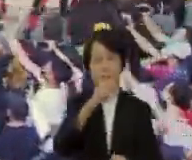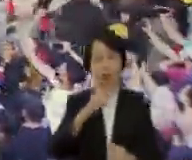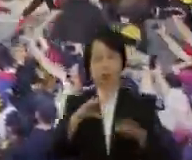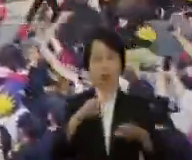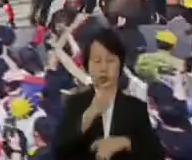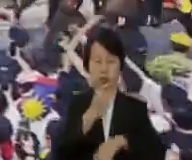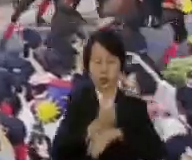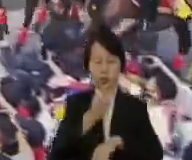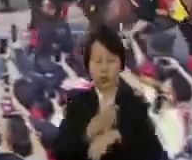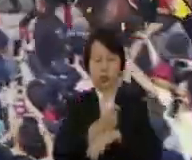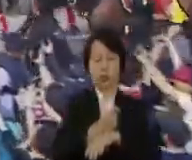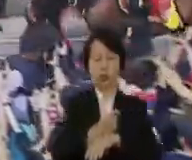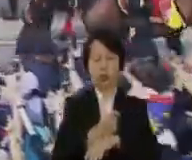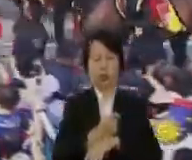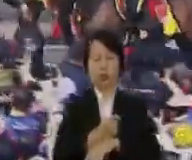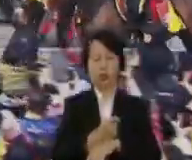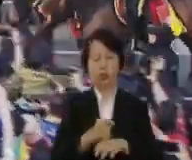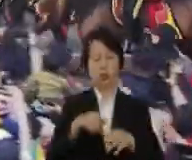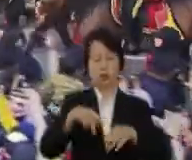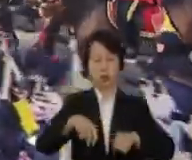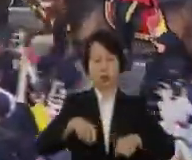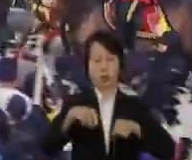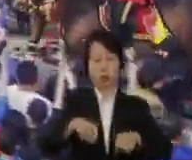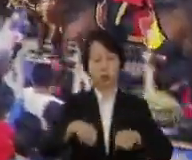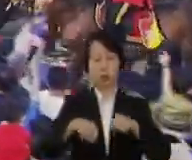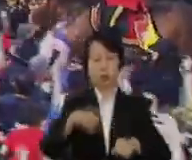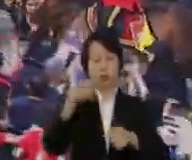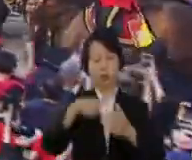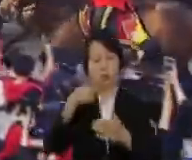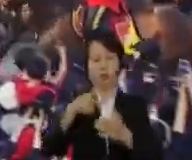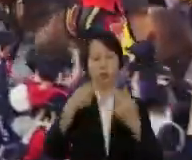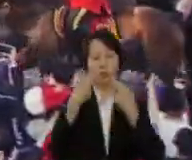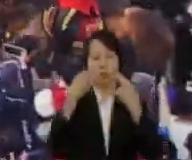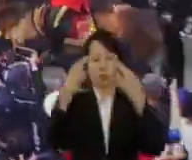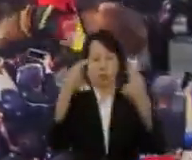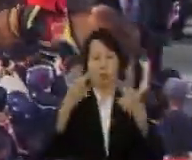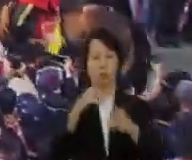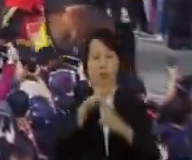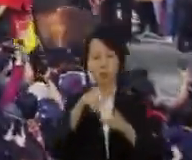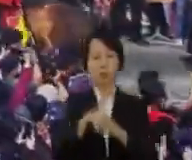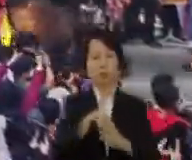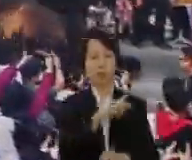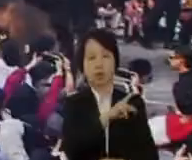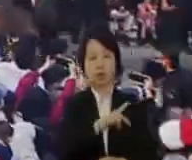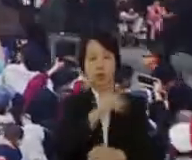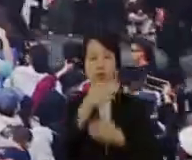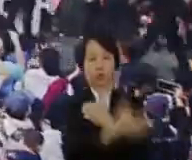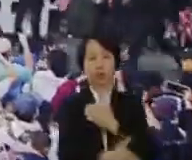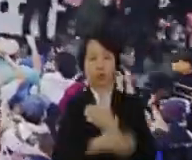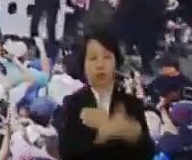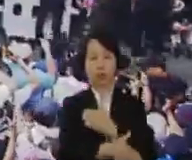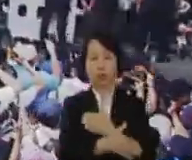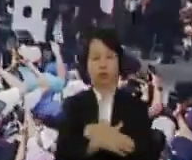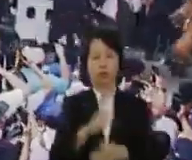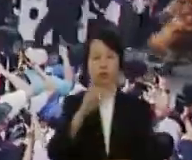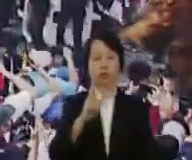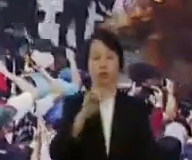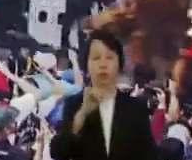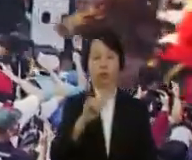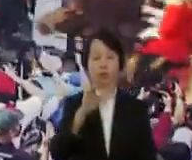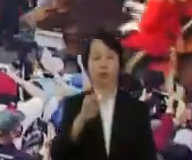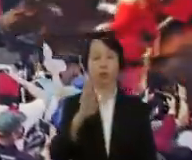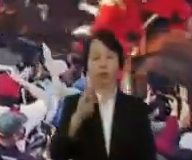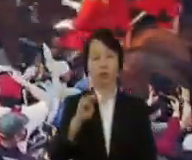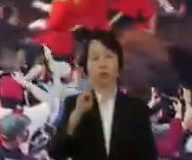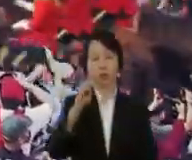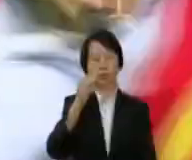melaksana tugas-tugas istiadat berkuda bagi acara-acara rasmi melibatkan ketua negara, iaitu ke bawah duli Yang Maha Mulia Seri